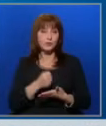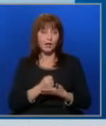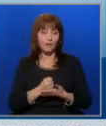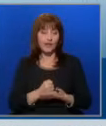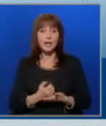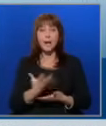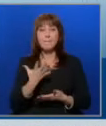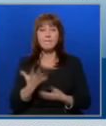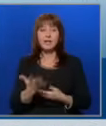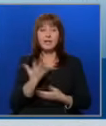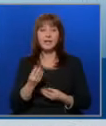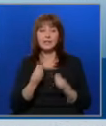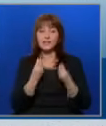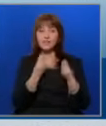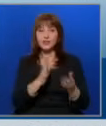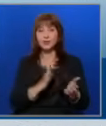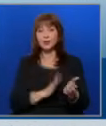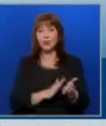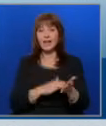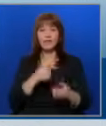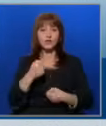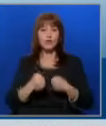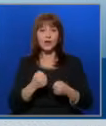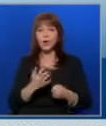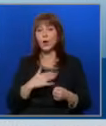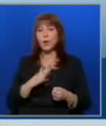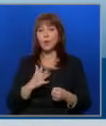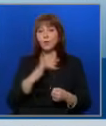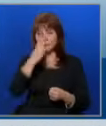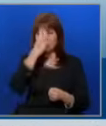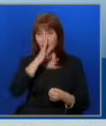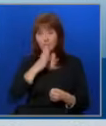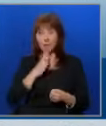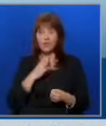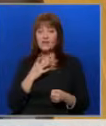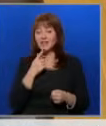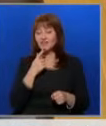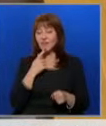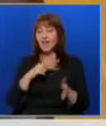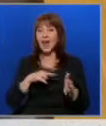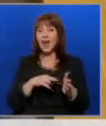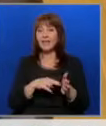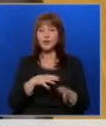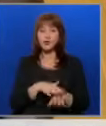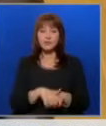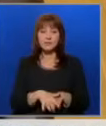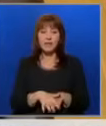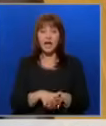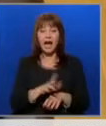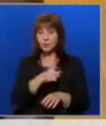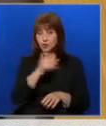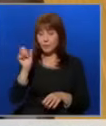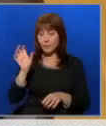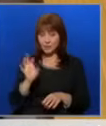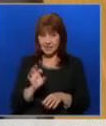5 000 са връчените документи на шофьори, които имат създадени профили в електронната система. Ако 100% са глобите,